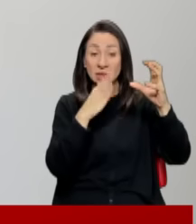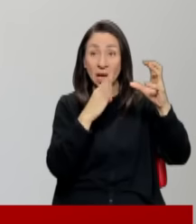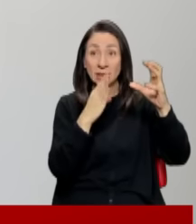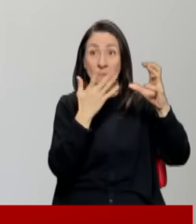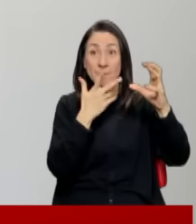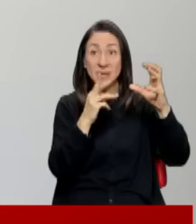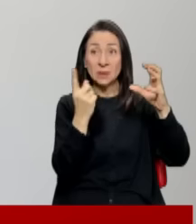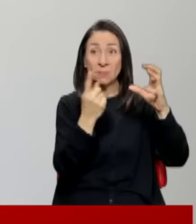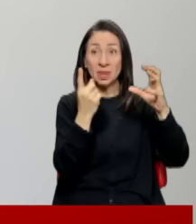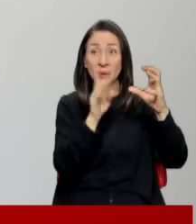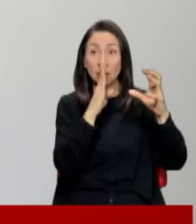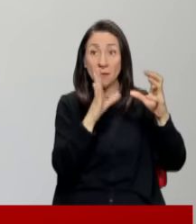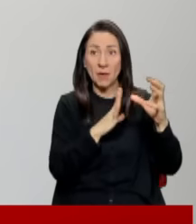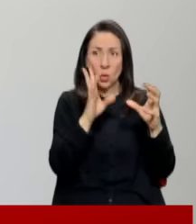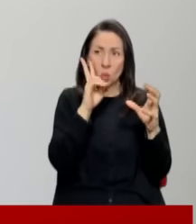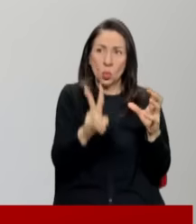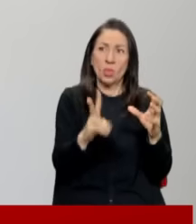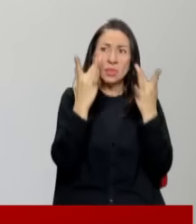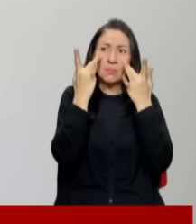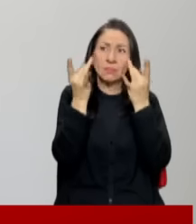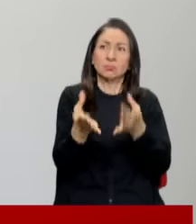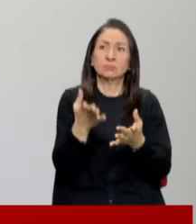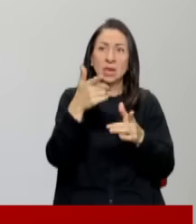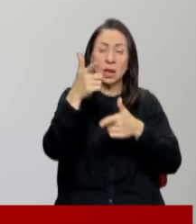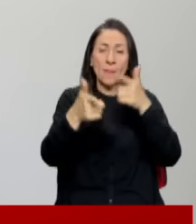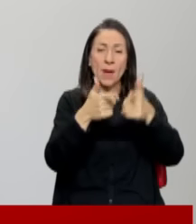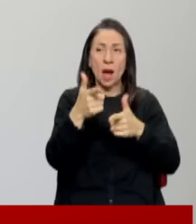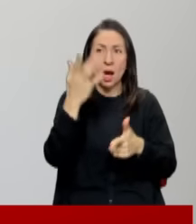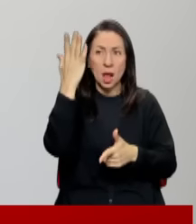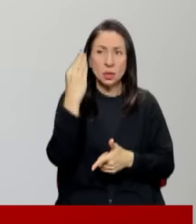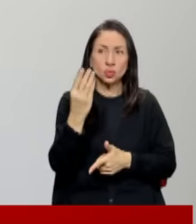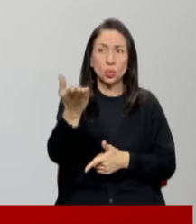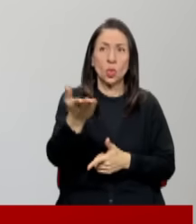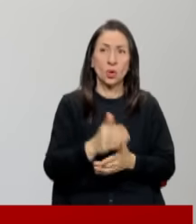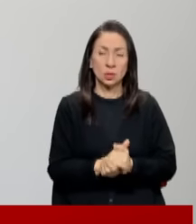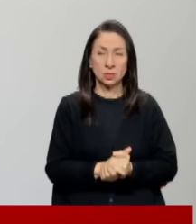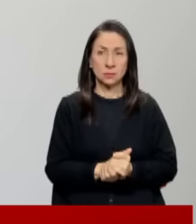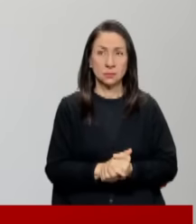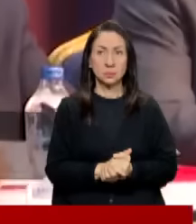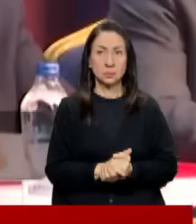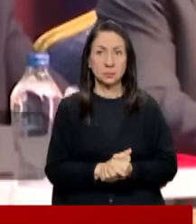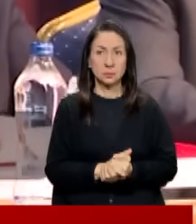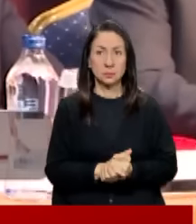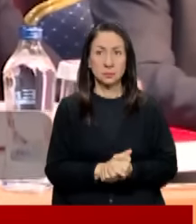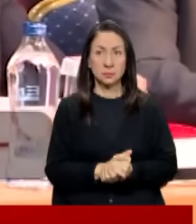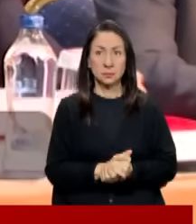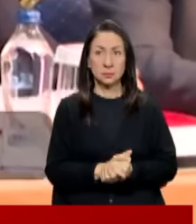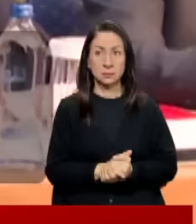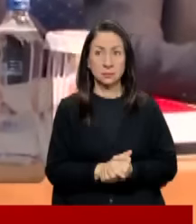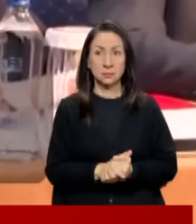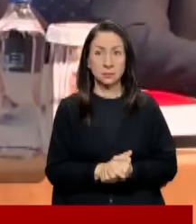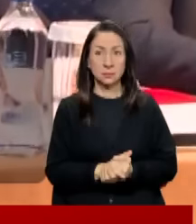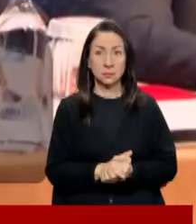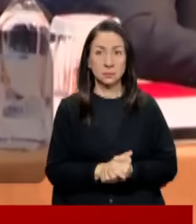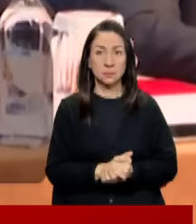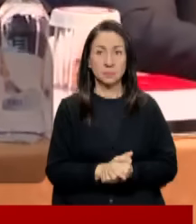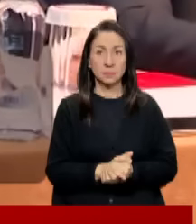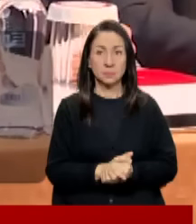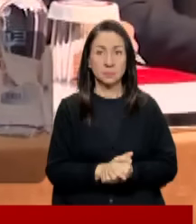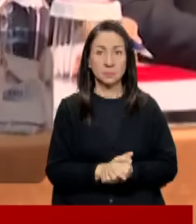kağıda benzer bir nesnenin olduğu kamera görüntüleriyle tespit ediliyor.